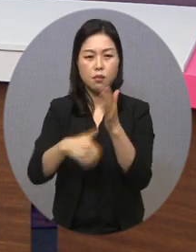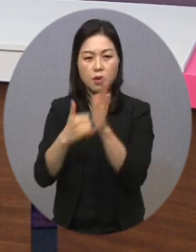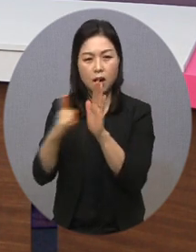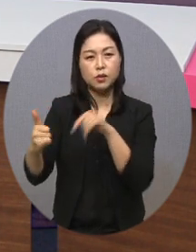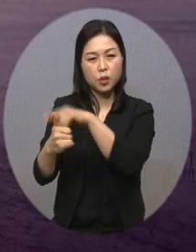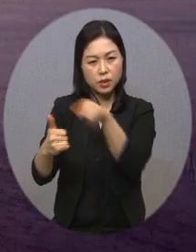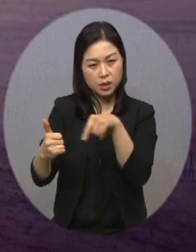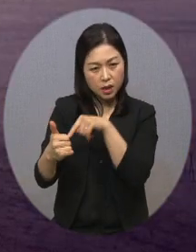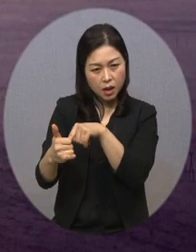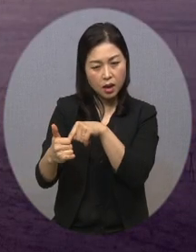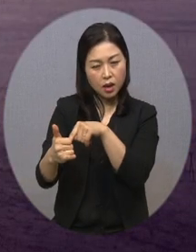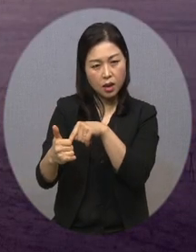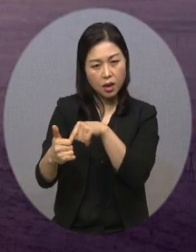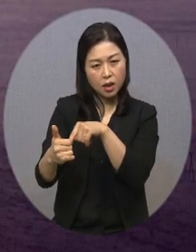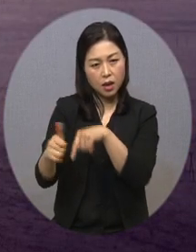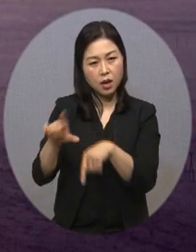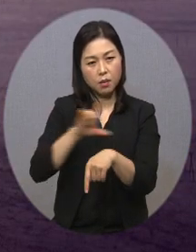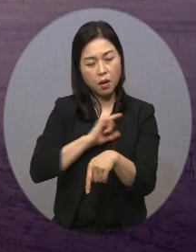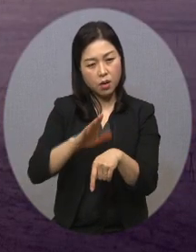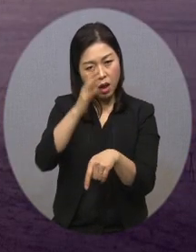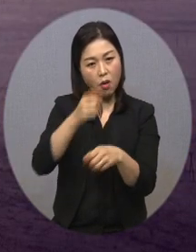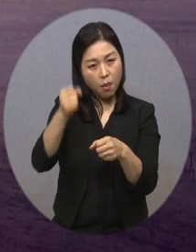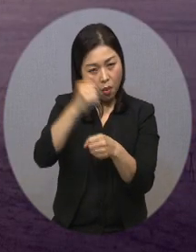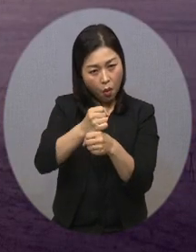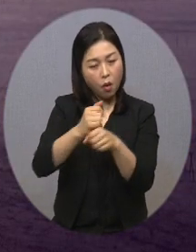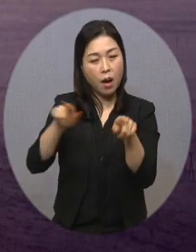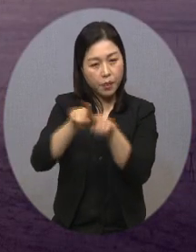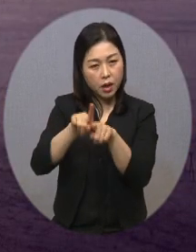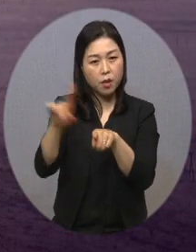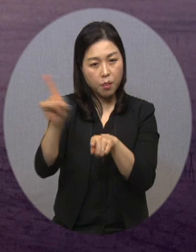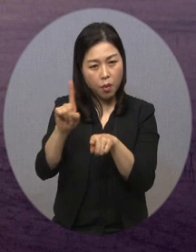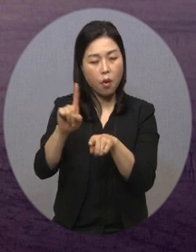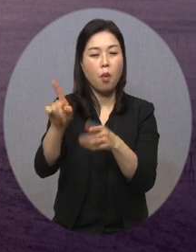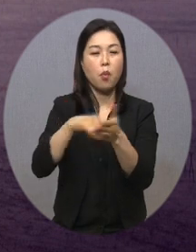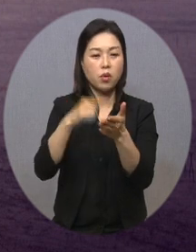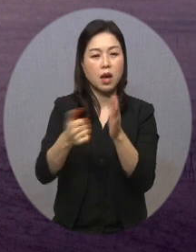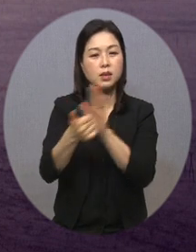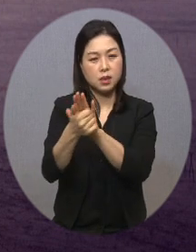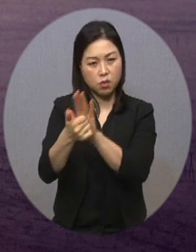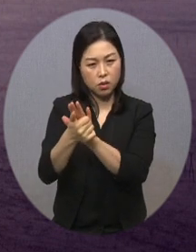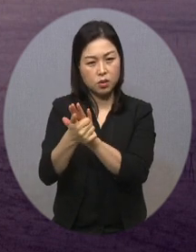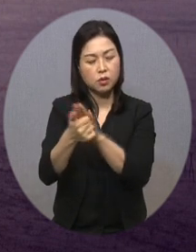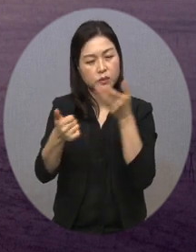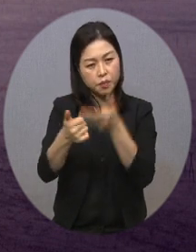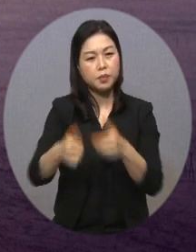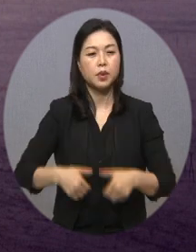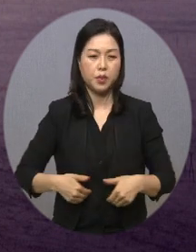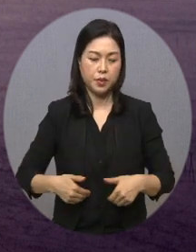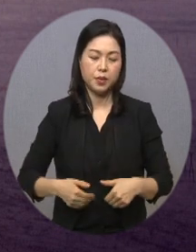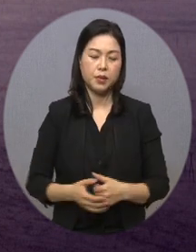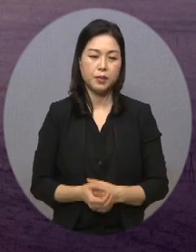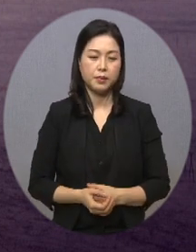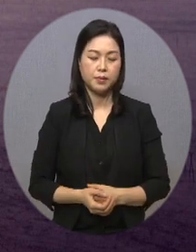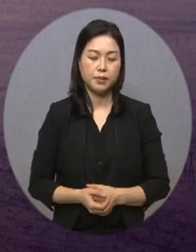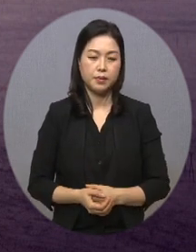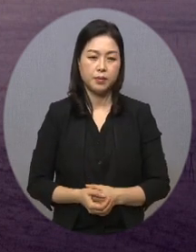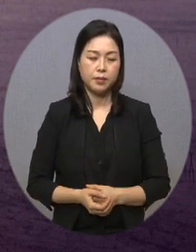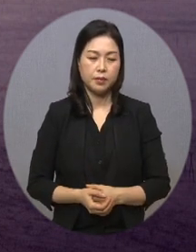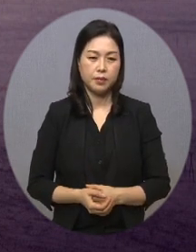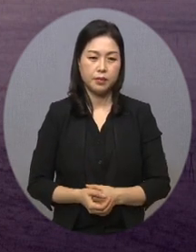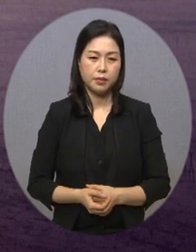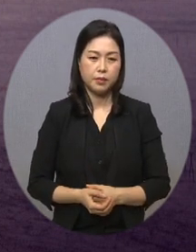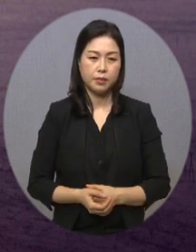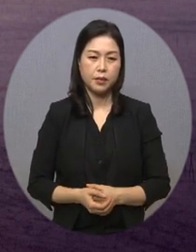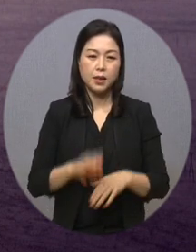유족들에게 흔히 말하는 명예 회복과 더불어서 보상과 배상의 문제가 또 남아 있습니다. 그런데 네. 잘